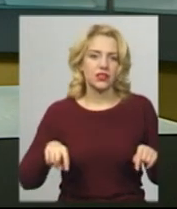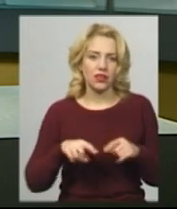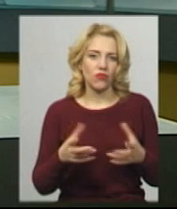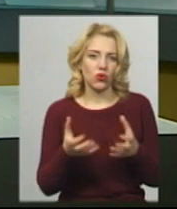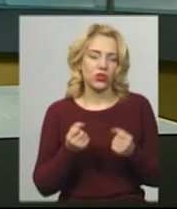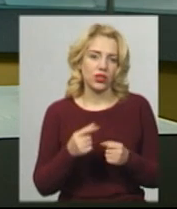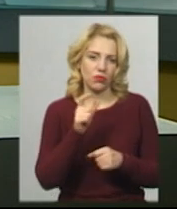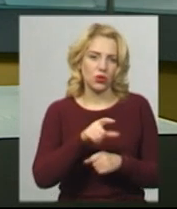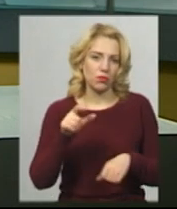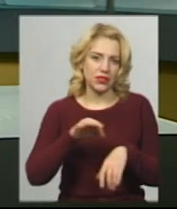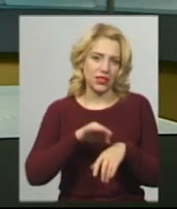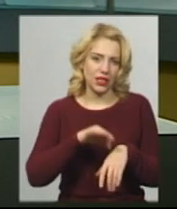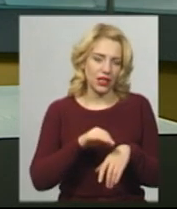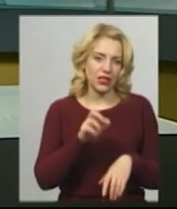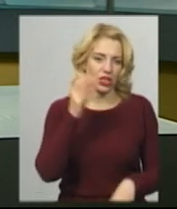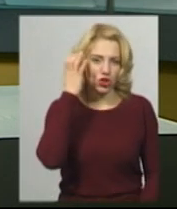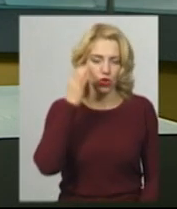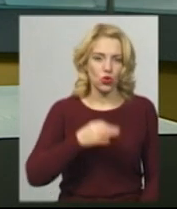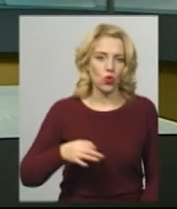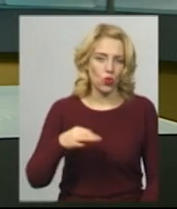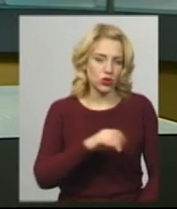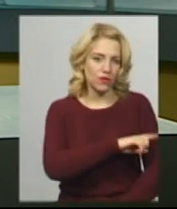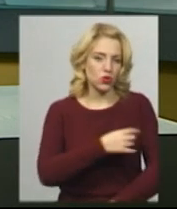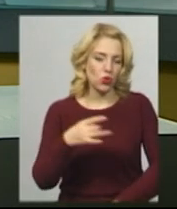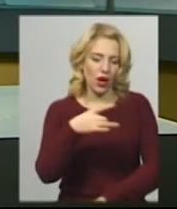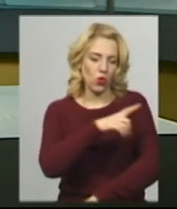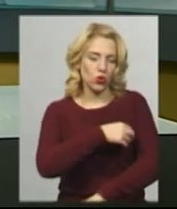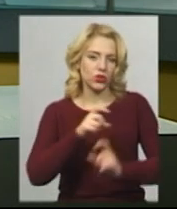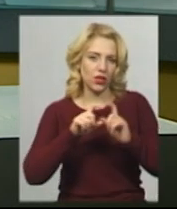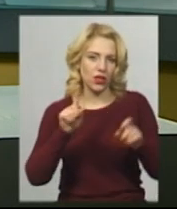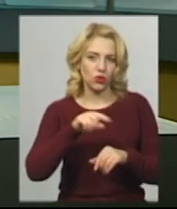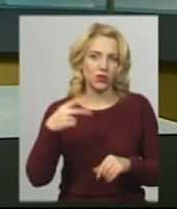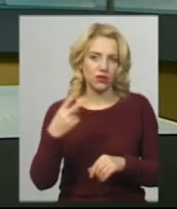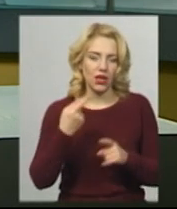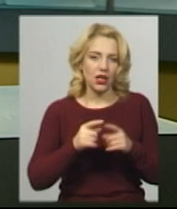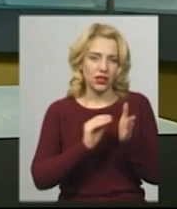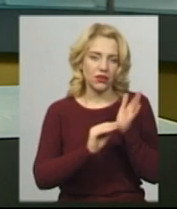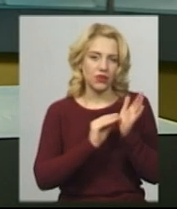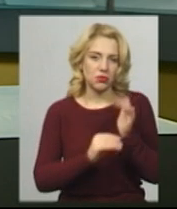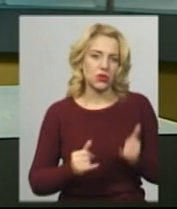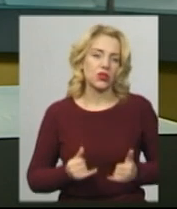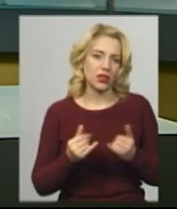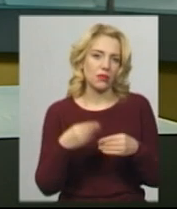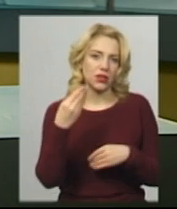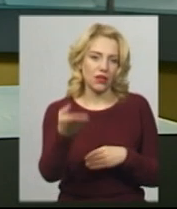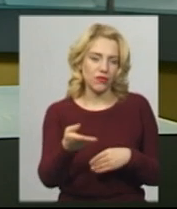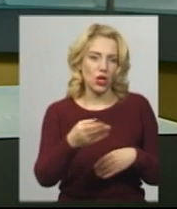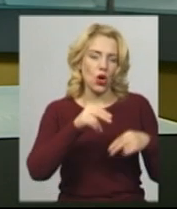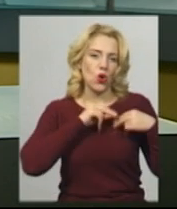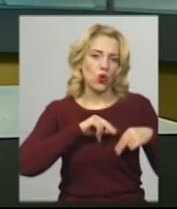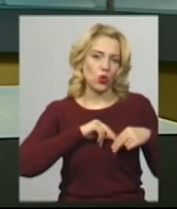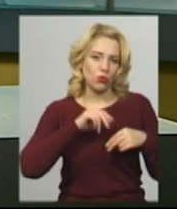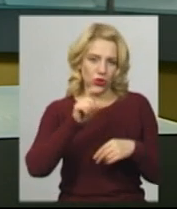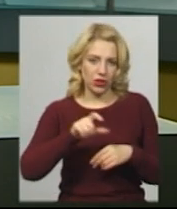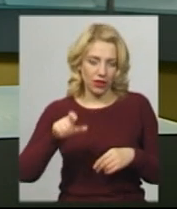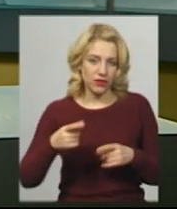пацієнти Чорноострівської районної лікарні номер 2. Лікарі виписують їх для пред'явлення пацієнтам-роботодавцям, та юридичної сили